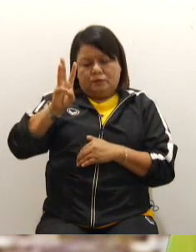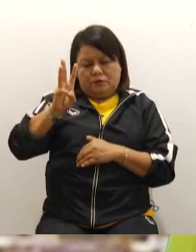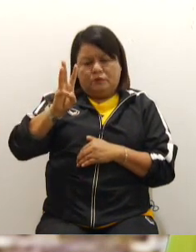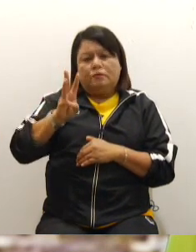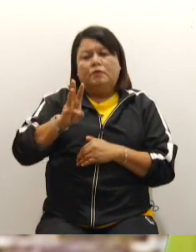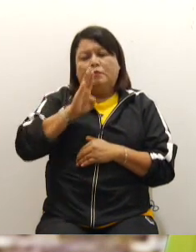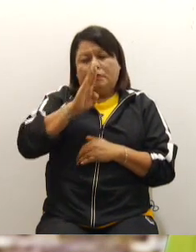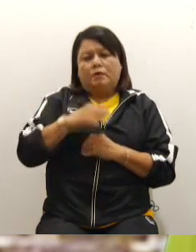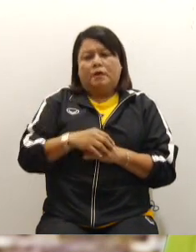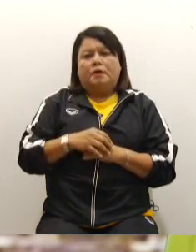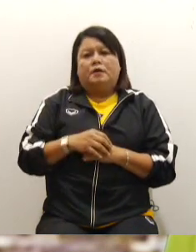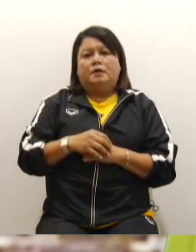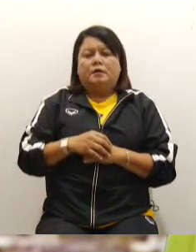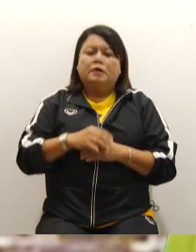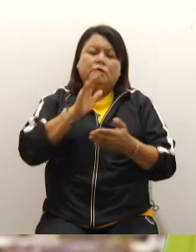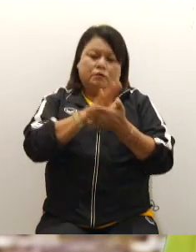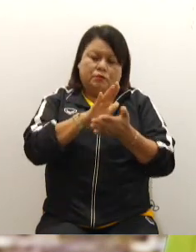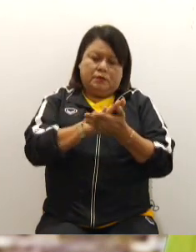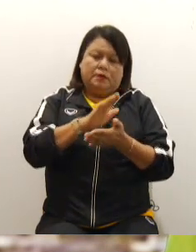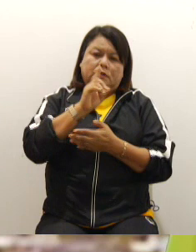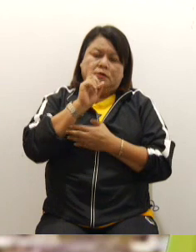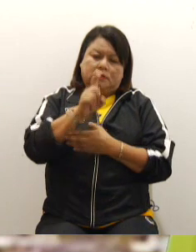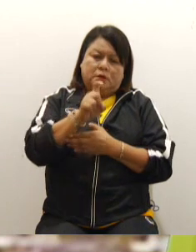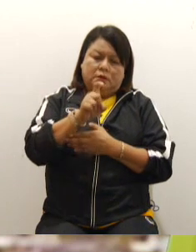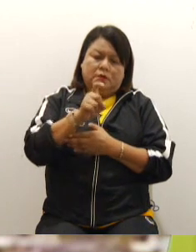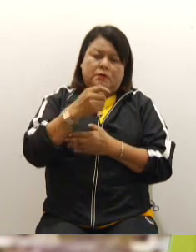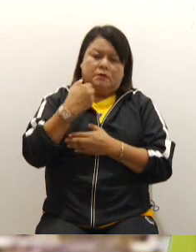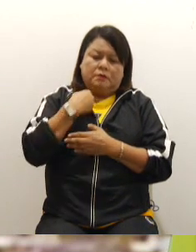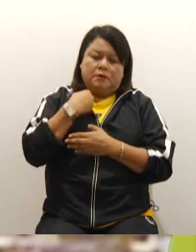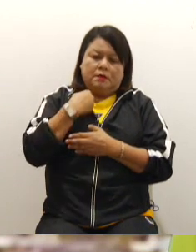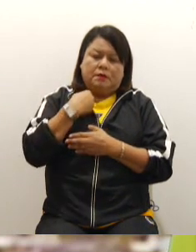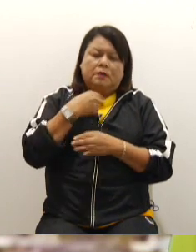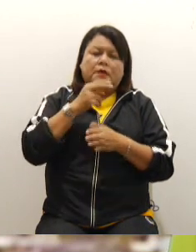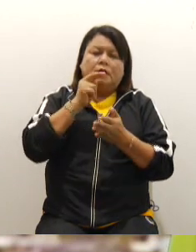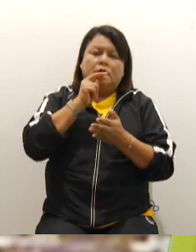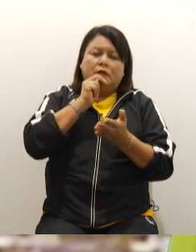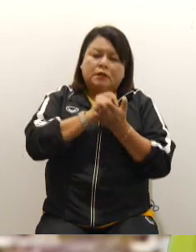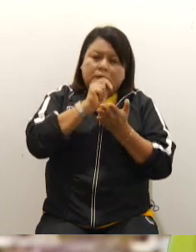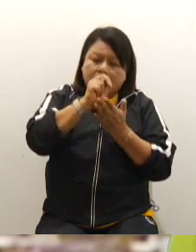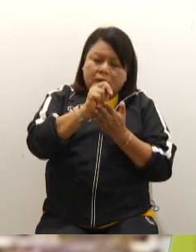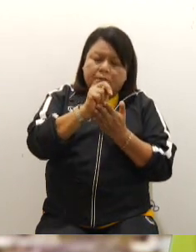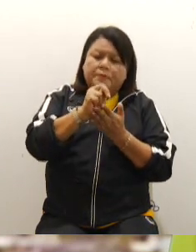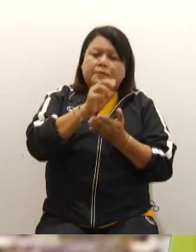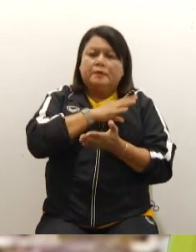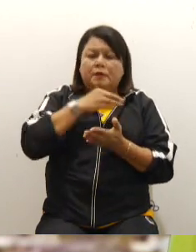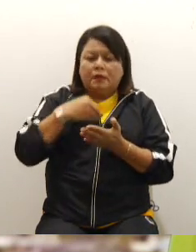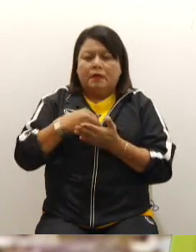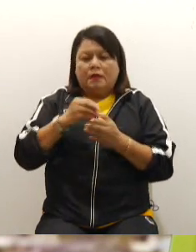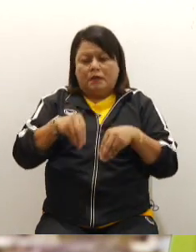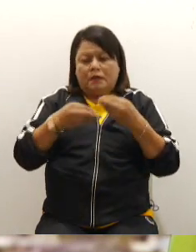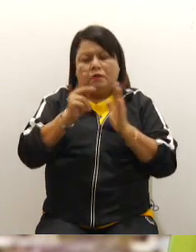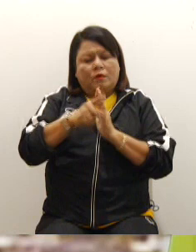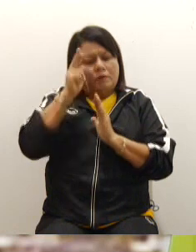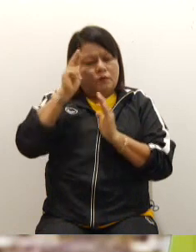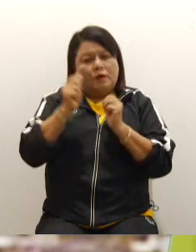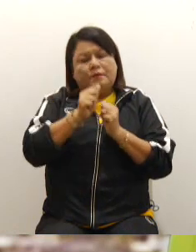ก็ระบุไว้นะครับว่าสถานศึกษาเนี่ยจะต้องมีการให้คำแนะนำนะครับแนะแนวแล้วก็ให้ความรู้กับเด็กนะ